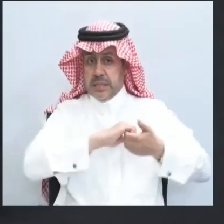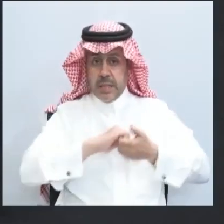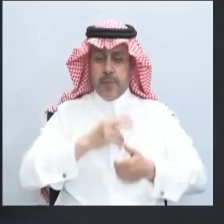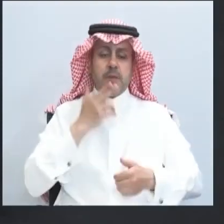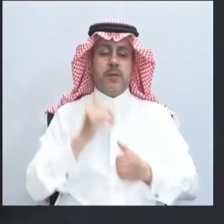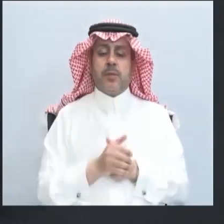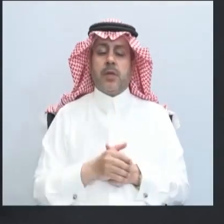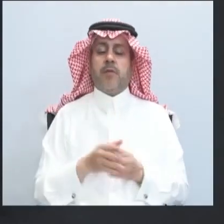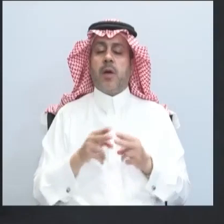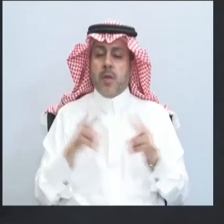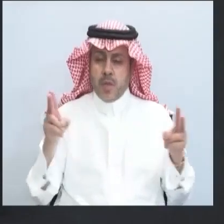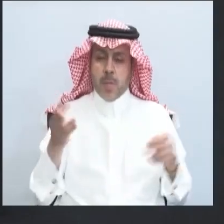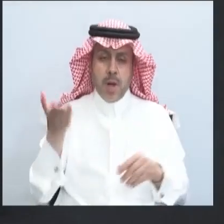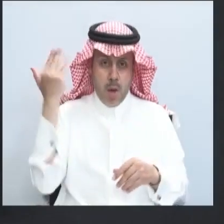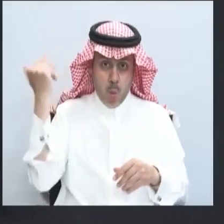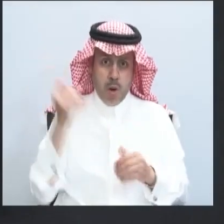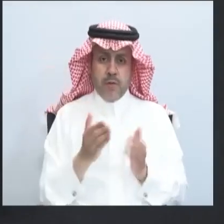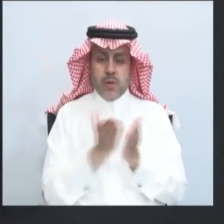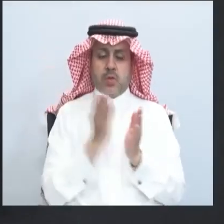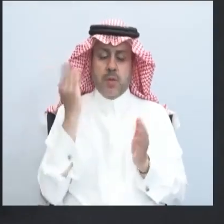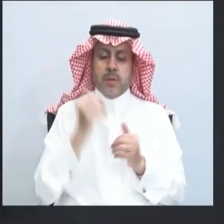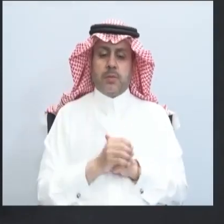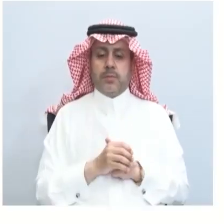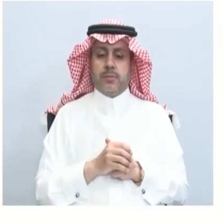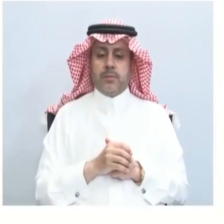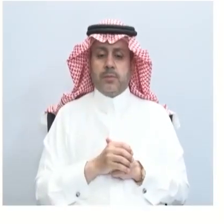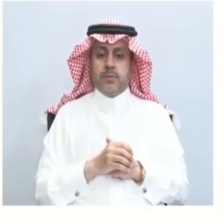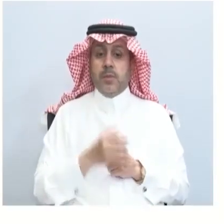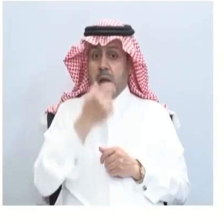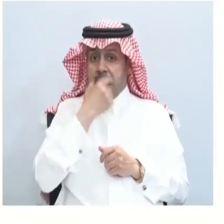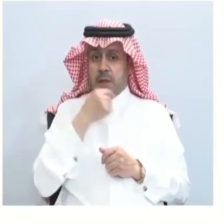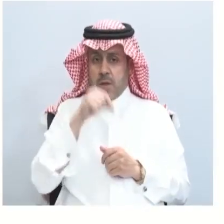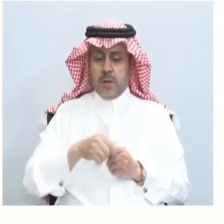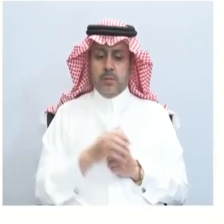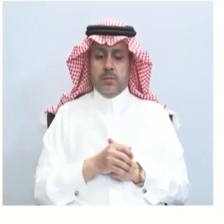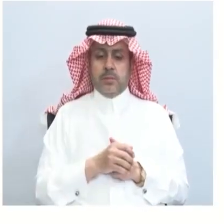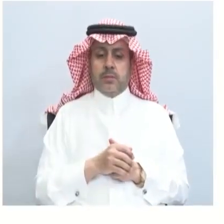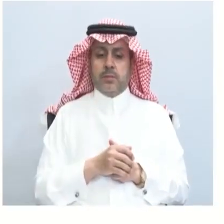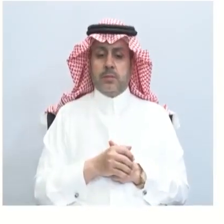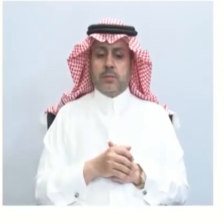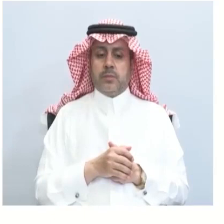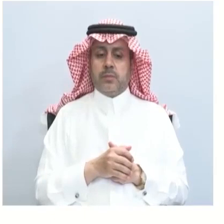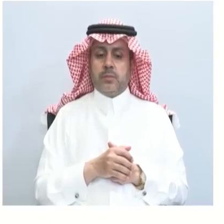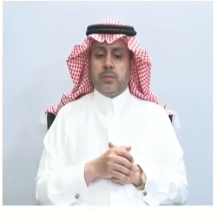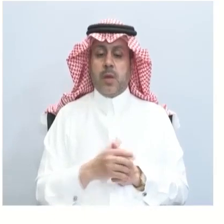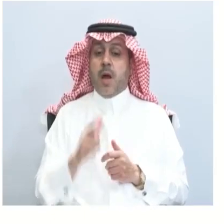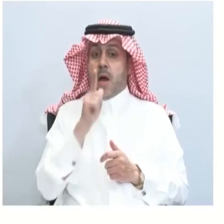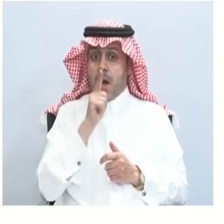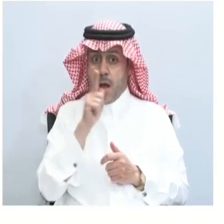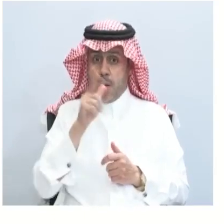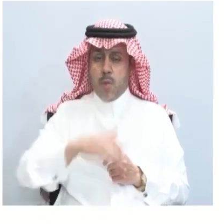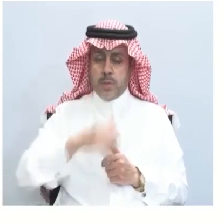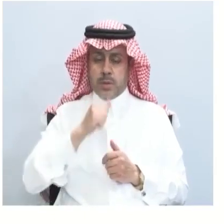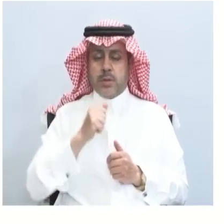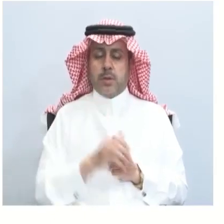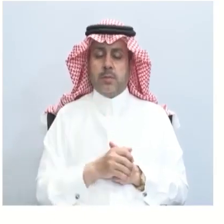سبق ذكر ذلك حديثنا حديث النبي صلى الله عليه وسلم عن عبد